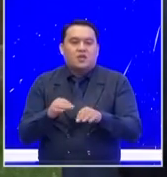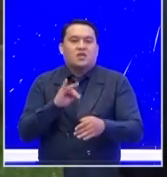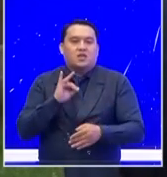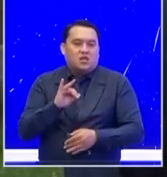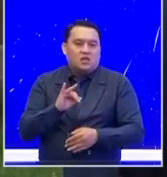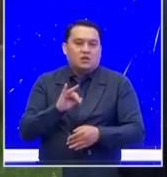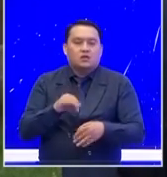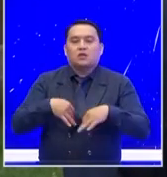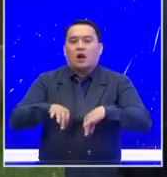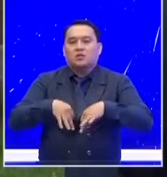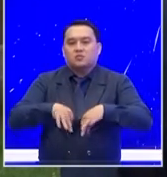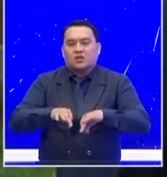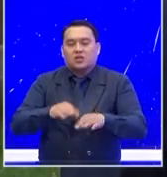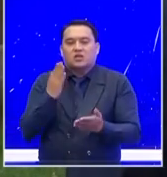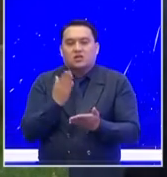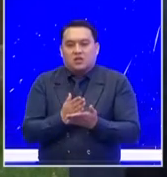соответственно, нанимать транспорт и